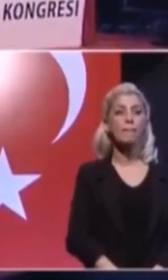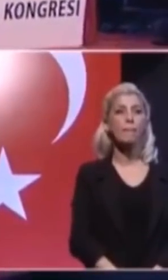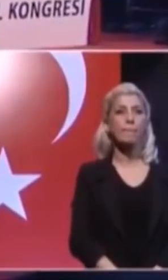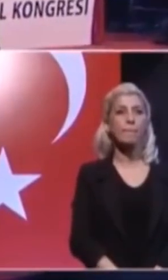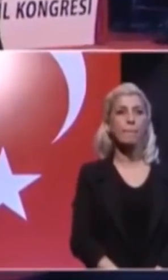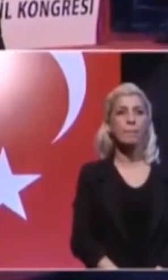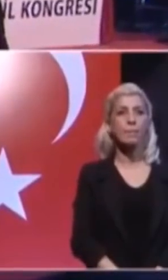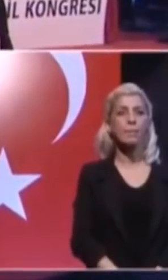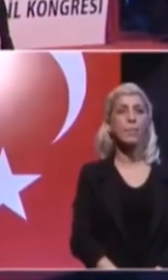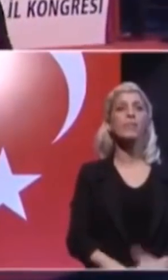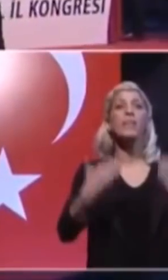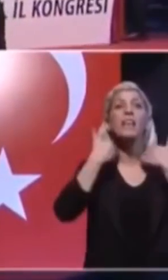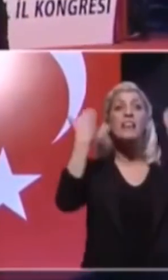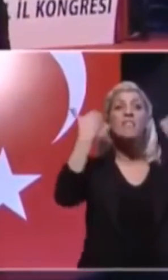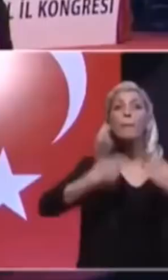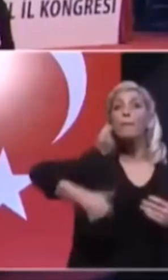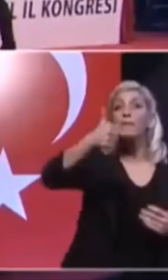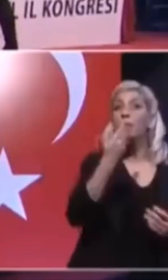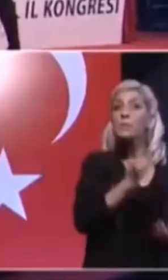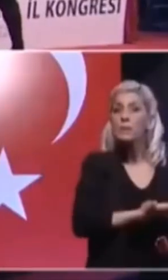teslim ediyorum izninizle.